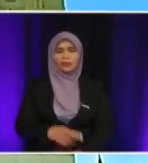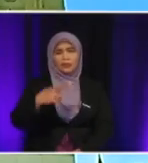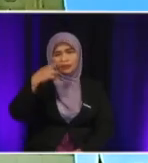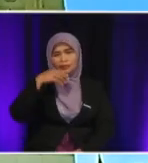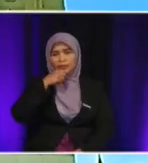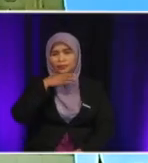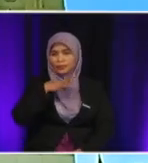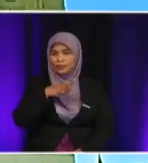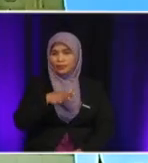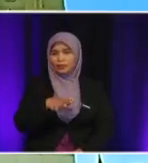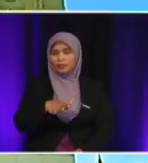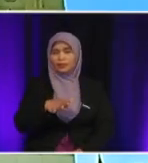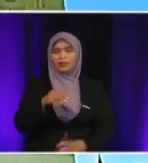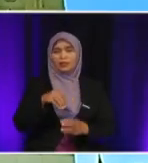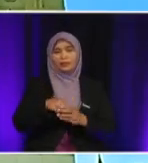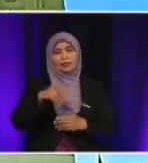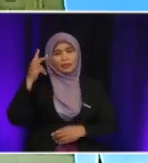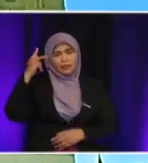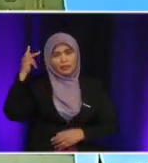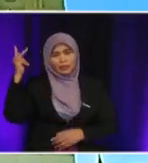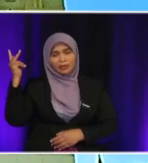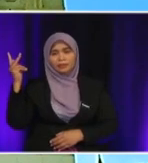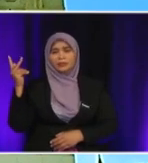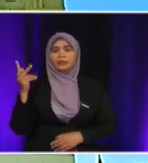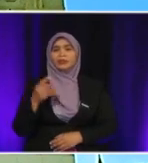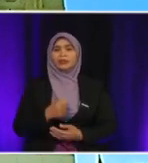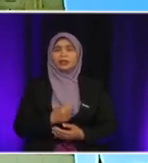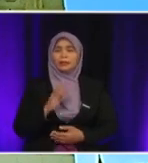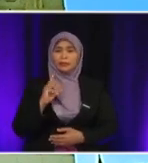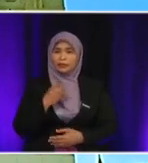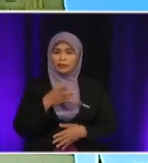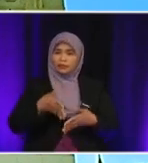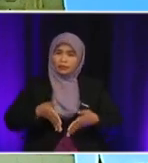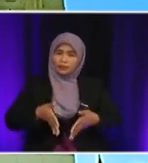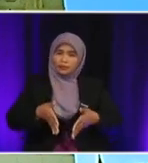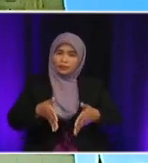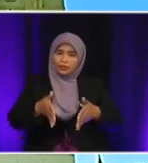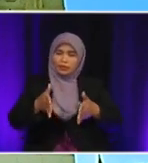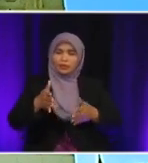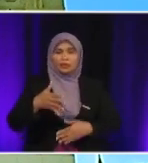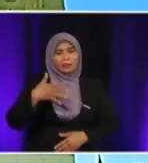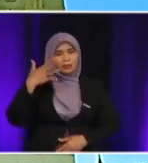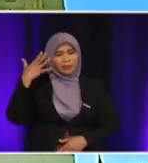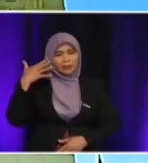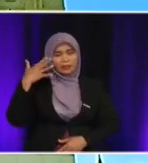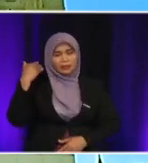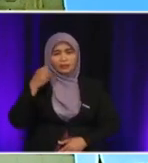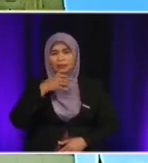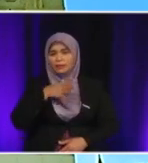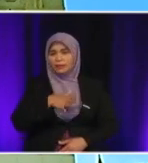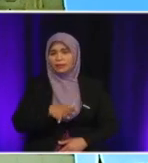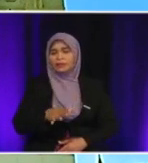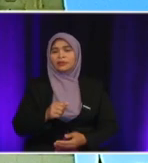Rasulullah Dalam mengenangmu kami susuri lembaran